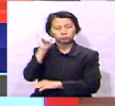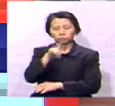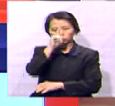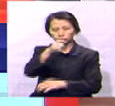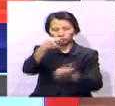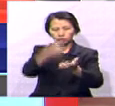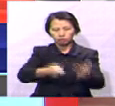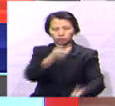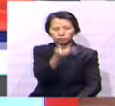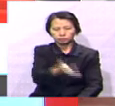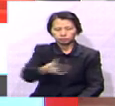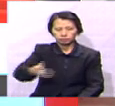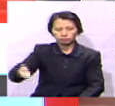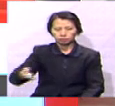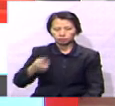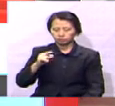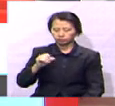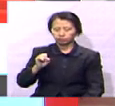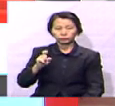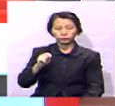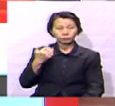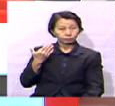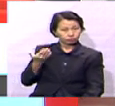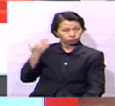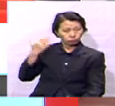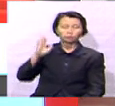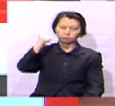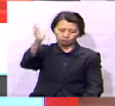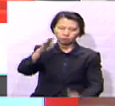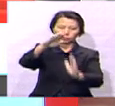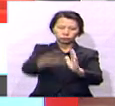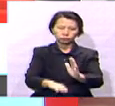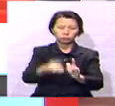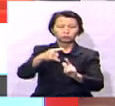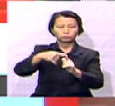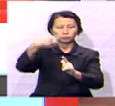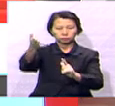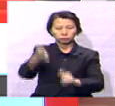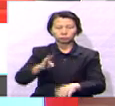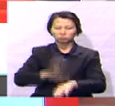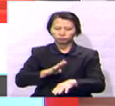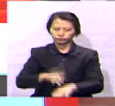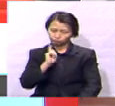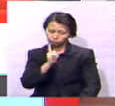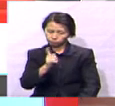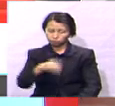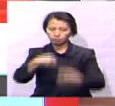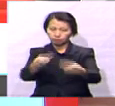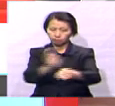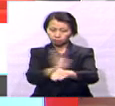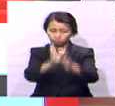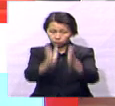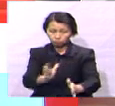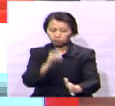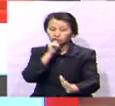memastikan harga barangan yang dikenakan GST sebelum ini akan turun bulan depan. Amaran akan dikeluarkan kepada peniaga yang